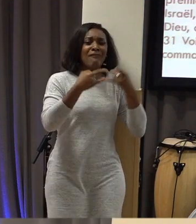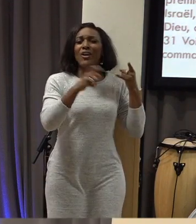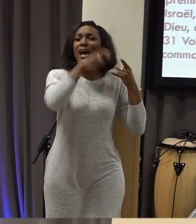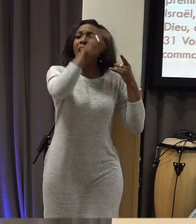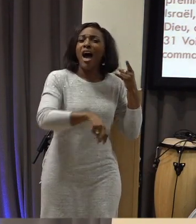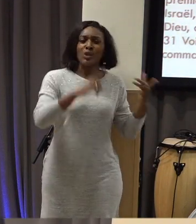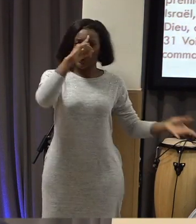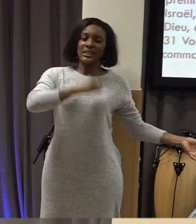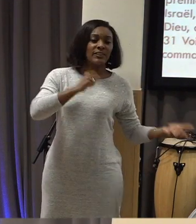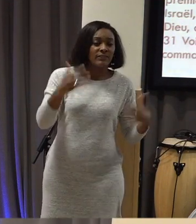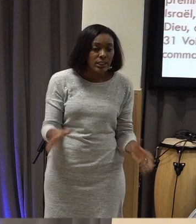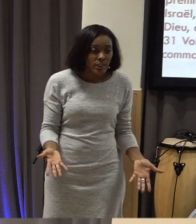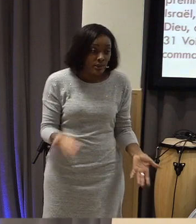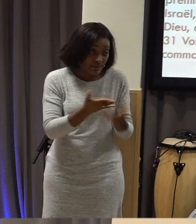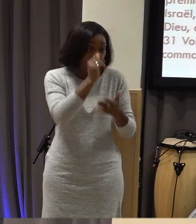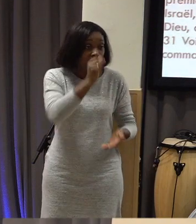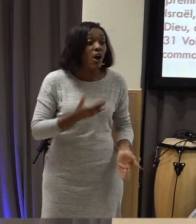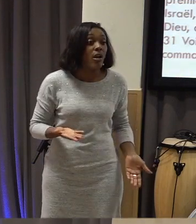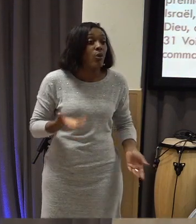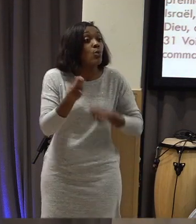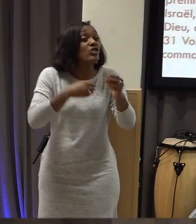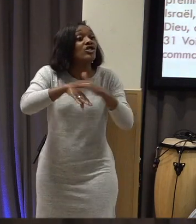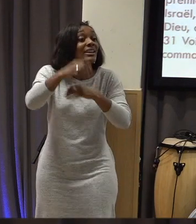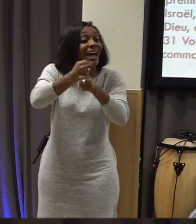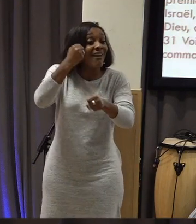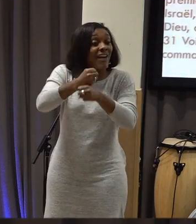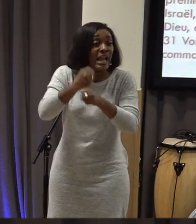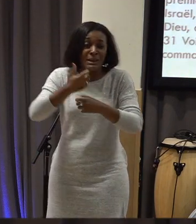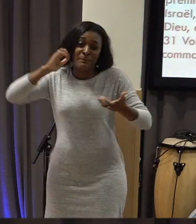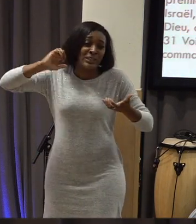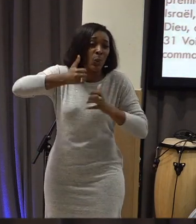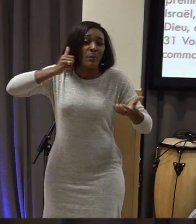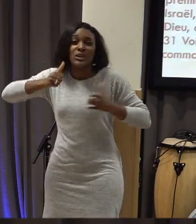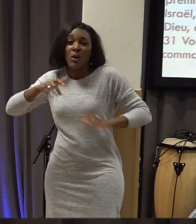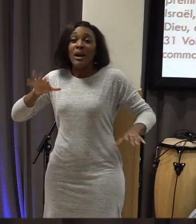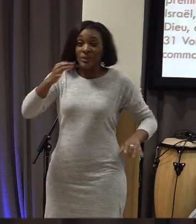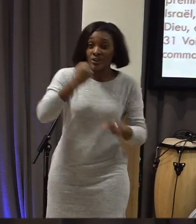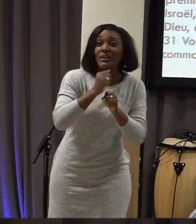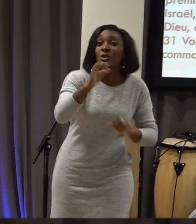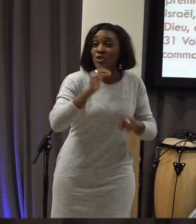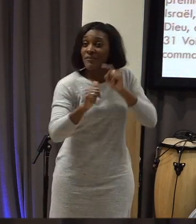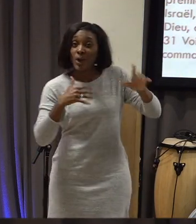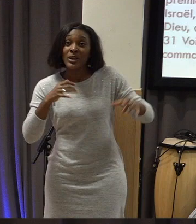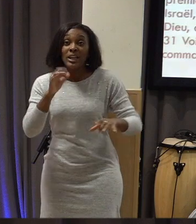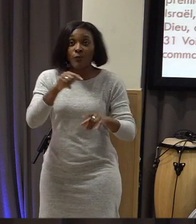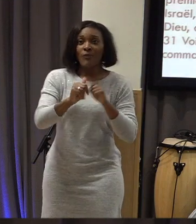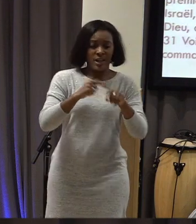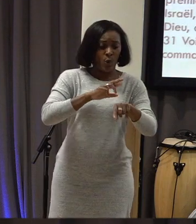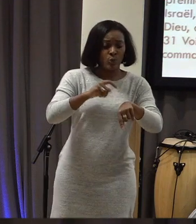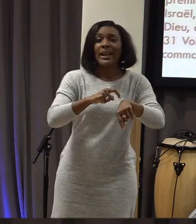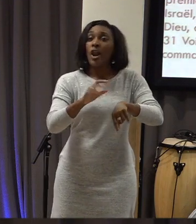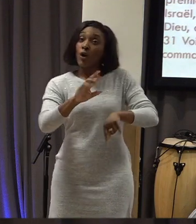qui ont tellement de pression au travail et qui ont mis tellement d'importance sur ce travail que